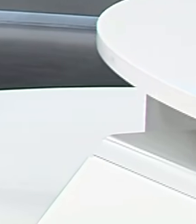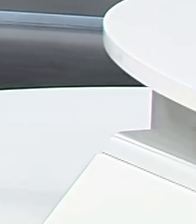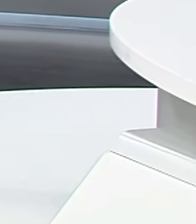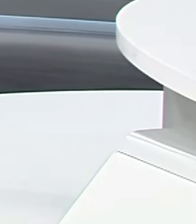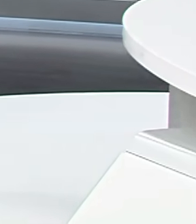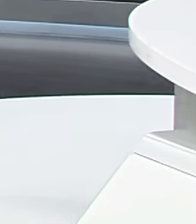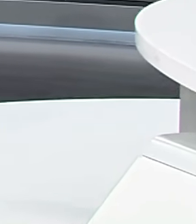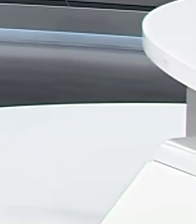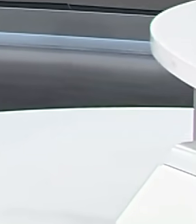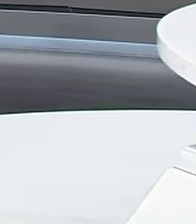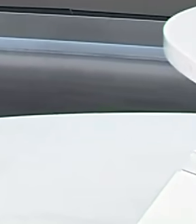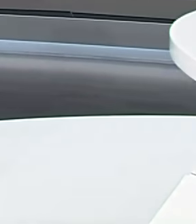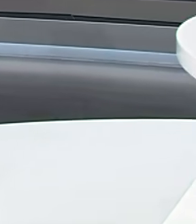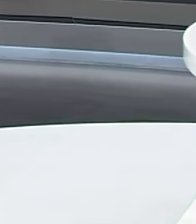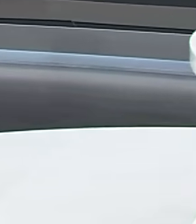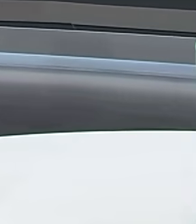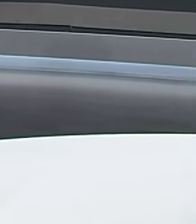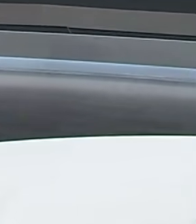여러분 안녕하십니까?